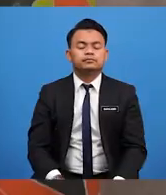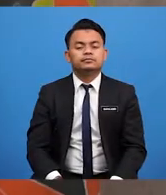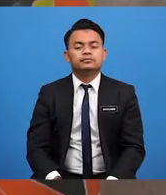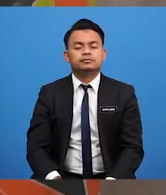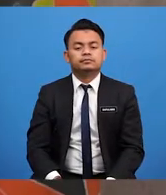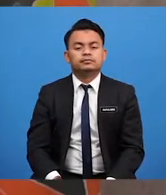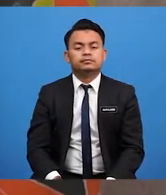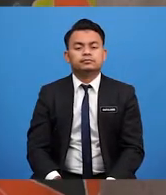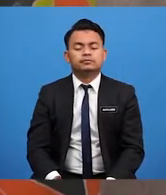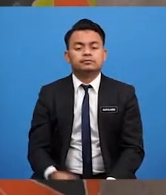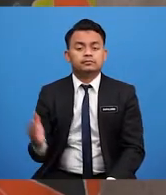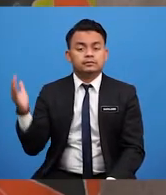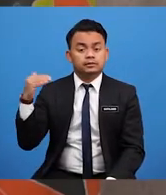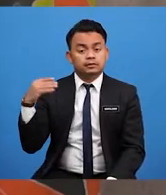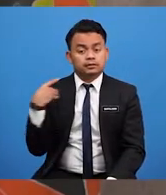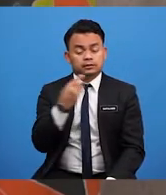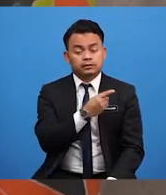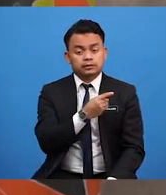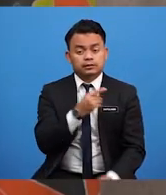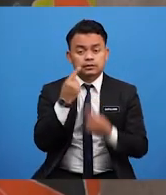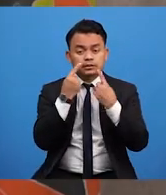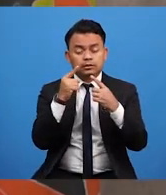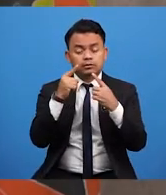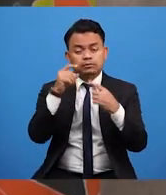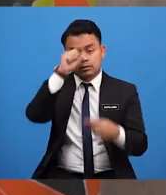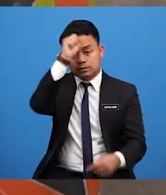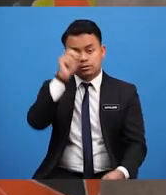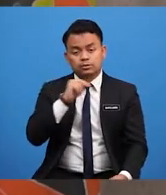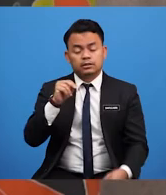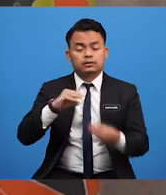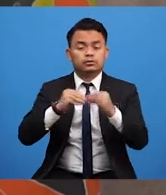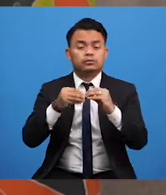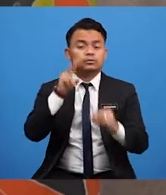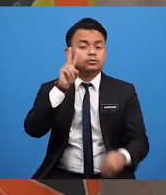panas. Mari kita menjawab soalan yang kedua pula.